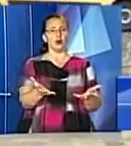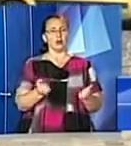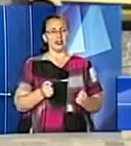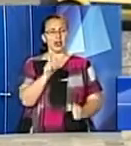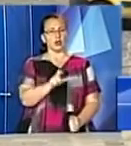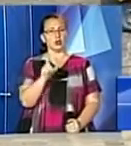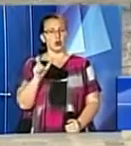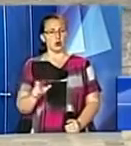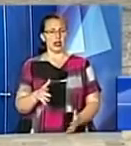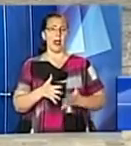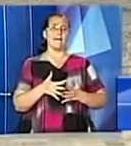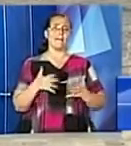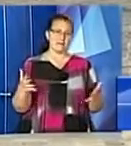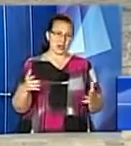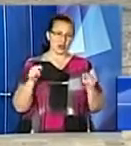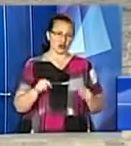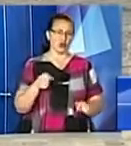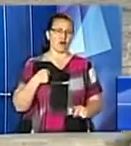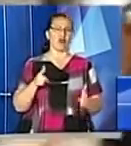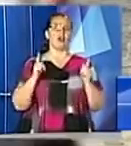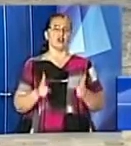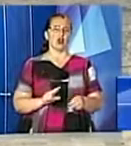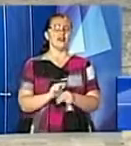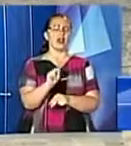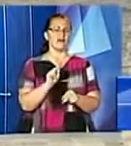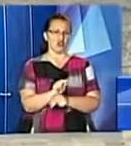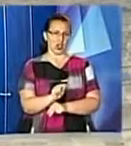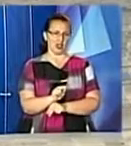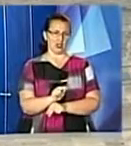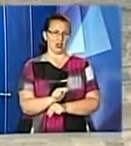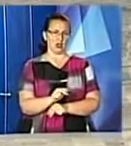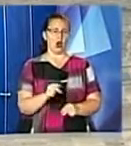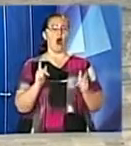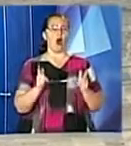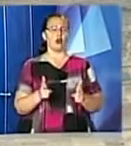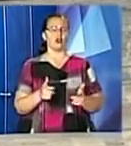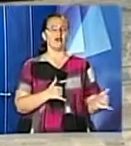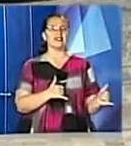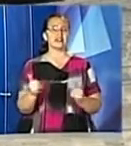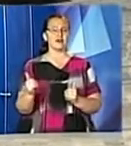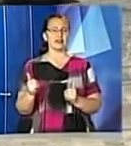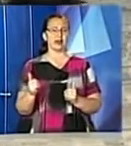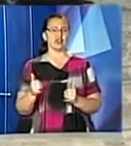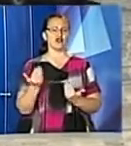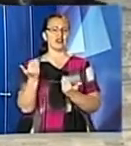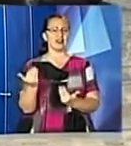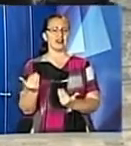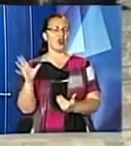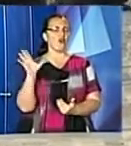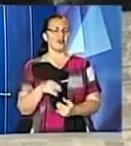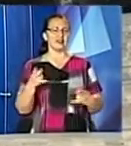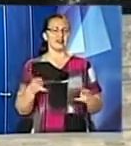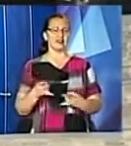людей. Більше того, ми готові їх навчати. Ми готові забезпечити їх усім